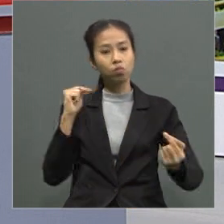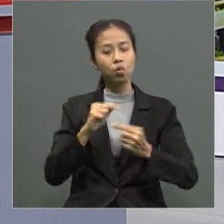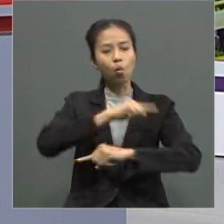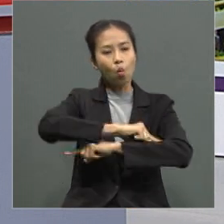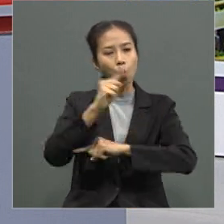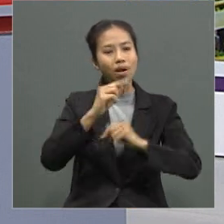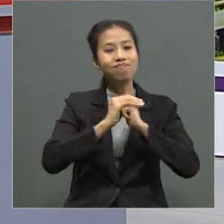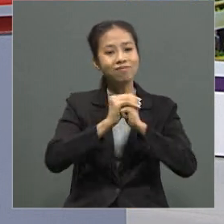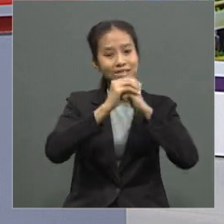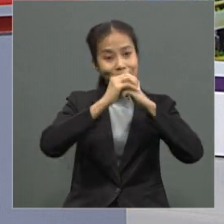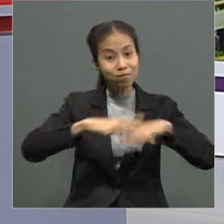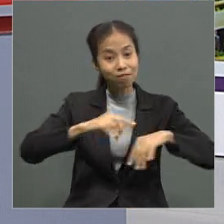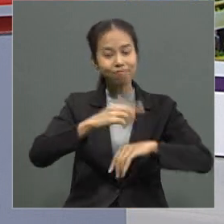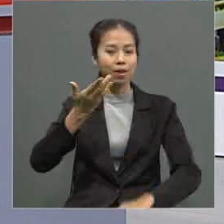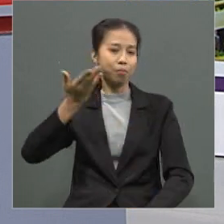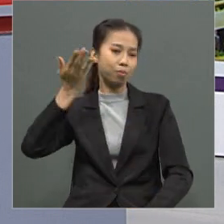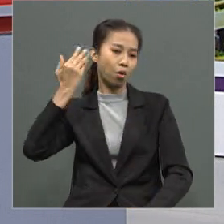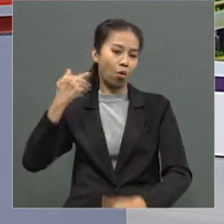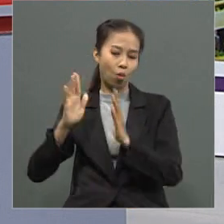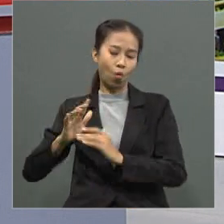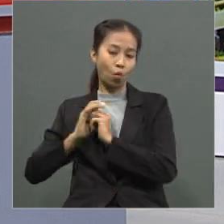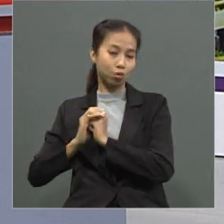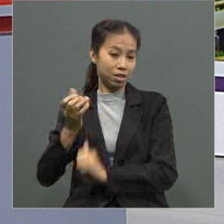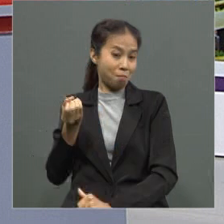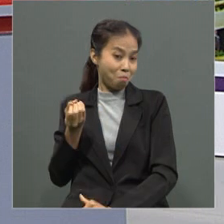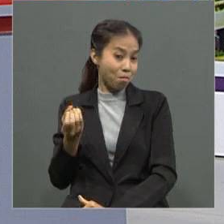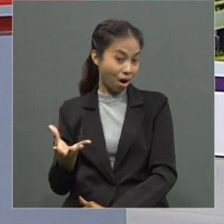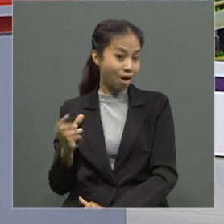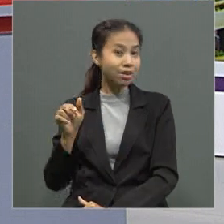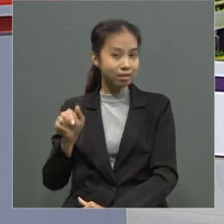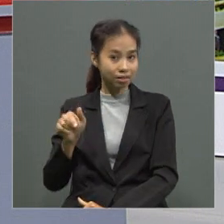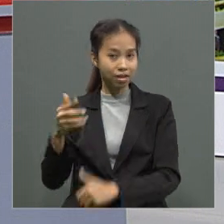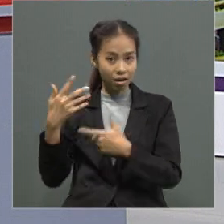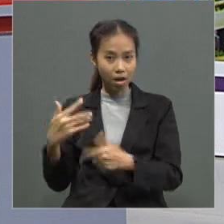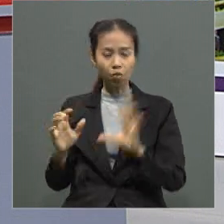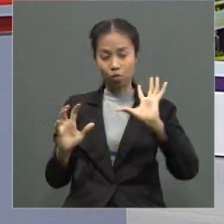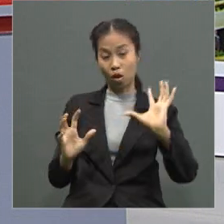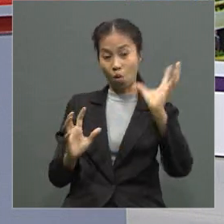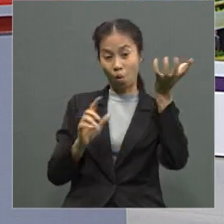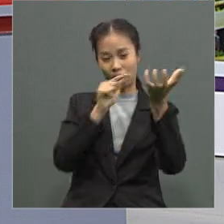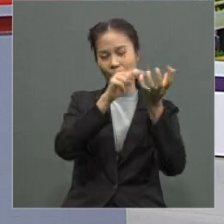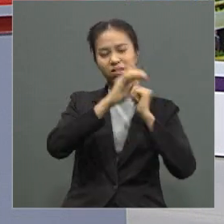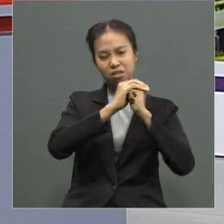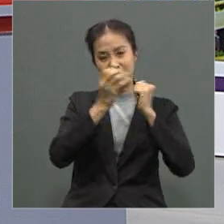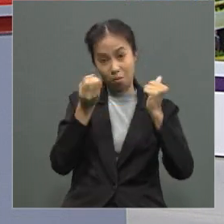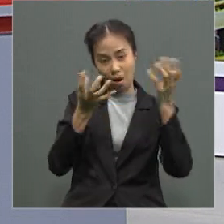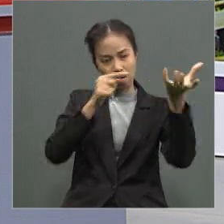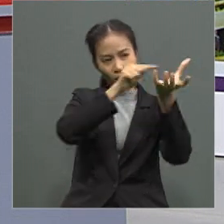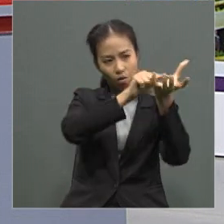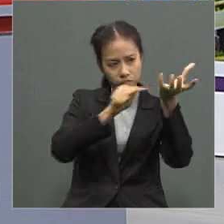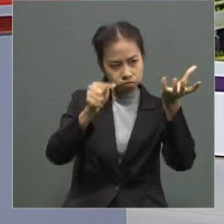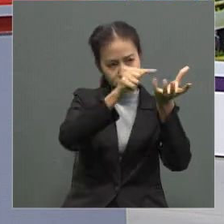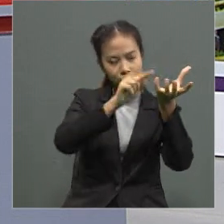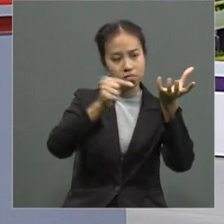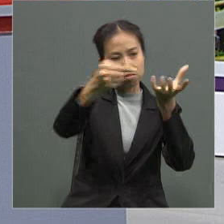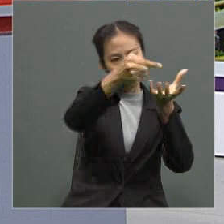เนี่ยคือคนจีนเนี่ยเมื่อก่อนเามีประชากรที่มากที่สุดในโลกไงแล้วทีเนี้ยเวลาเขากระจายไปอยู่ตามภูมิภาคต่างๆทั่วโลกเนี่ยเวลา